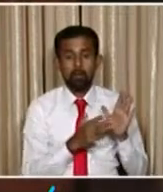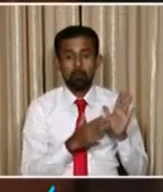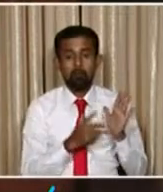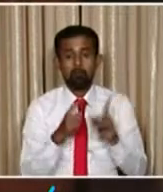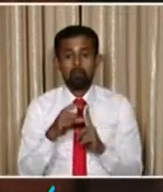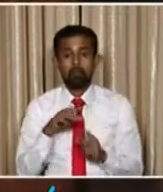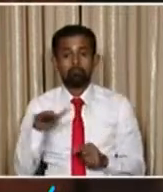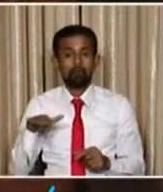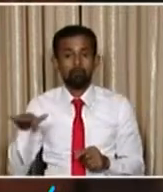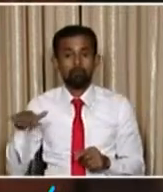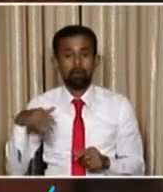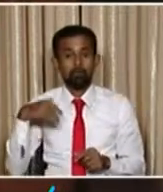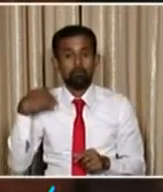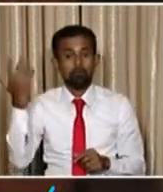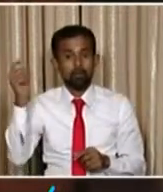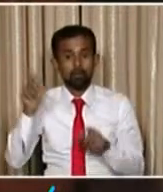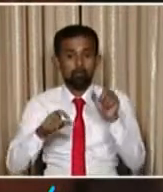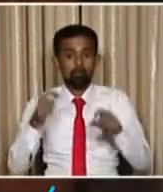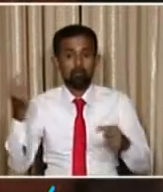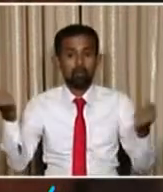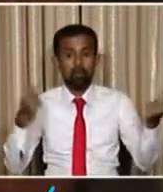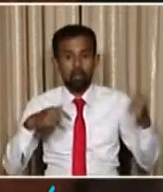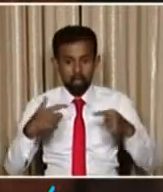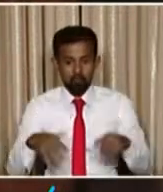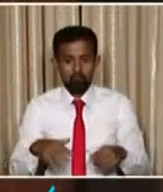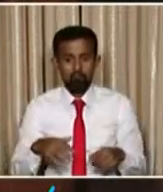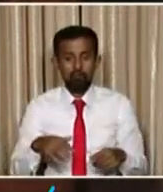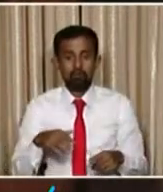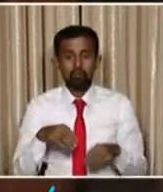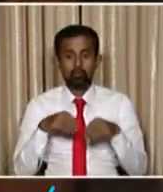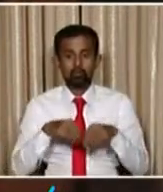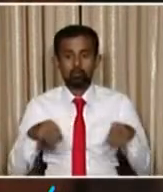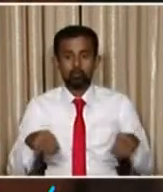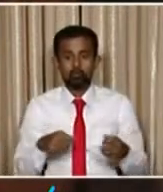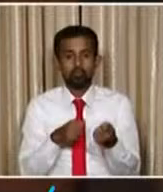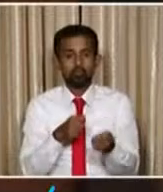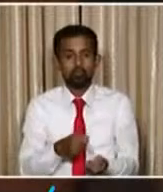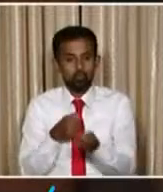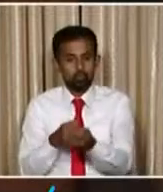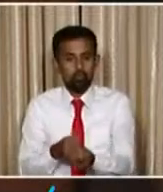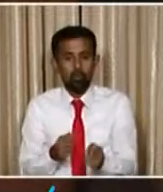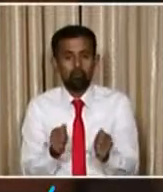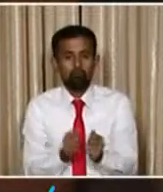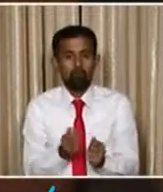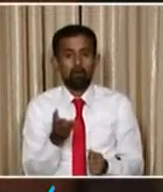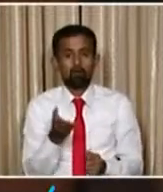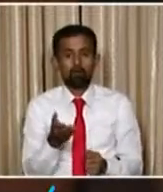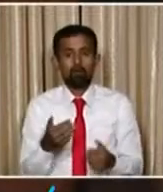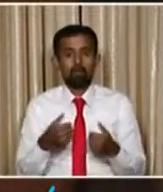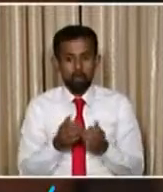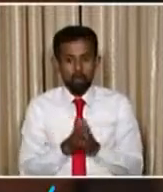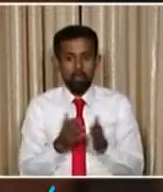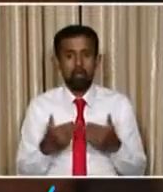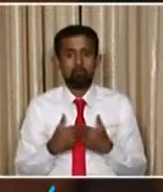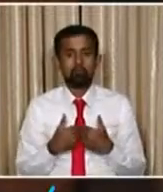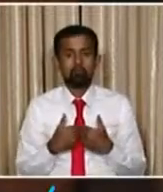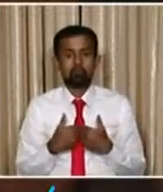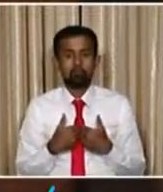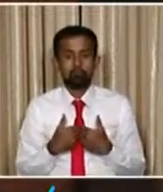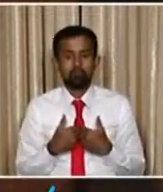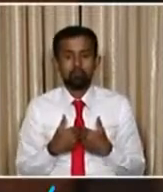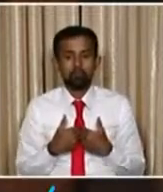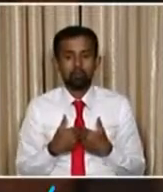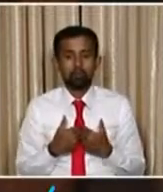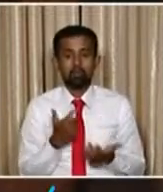பிரதேசத்திலே இருந்து வந்து இந்த விவசாயம் செய்து எங்களுடைய பண்ணருடைய வாழ்வாதாரத்தை அழித்துக் கொண்டிருக்கிற அகற்றும் வரைக்கும் இந்த